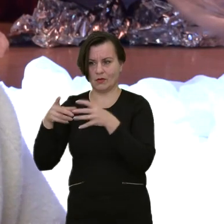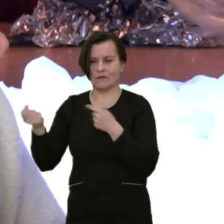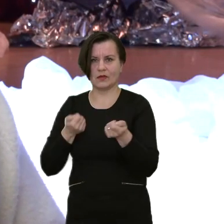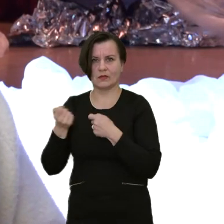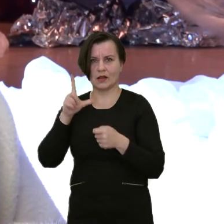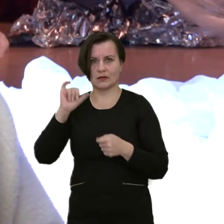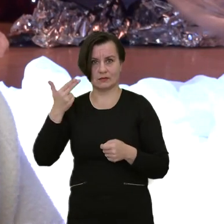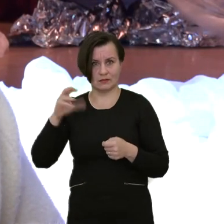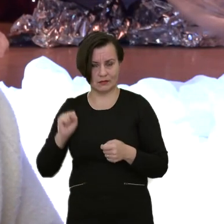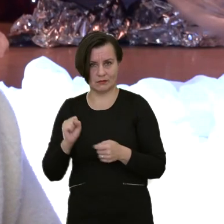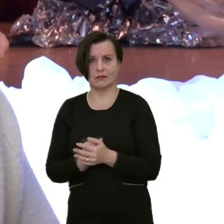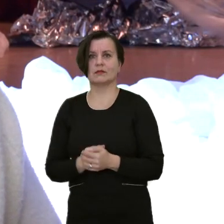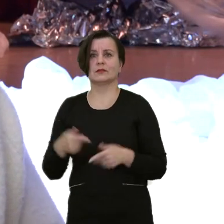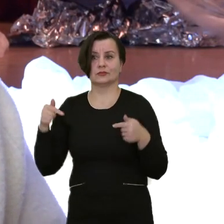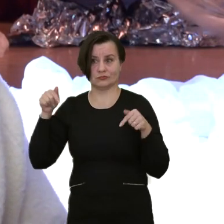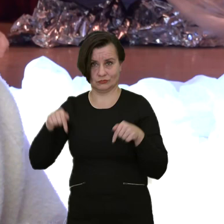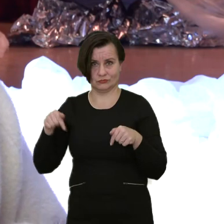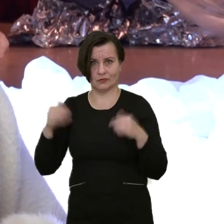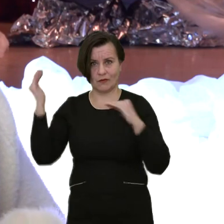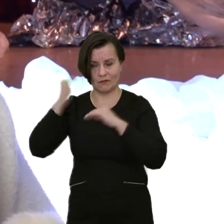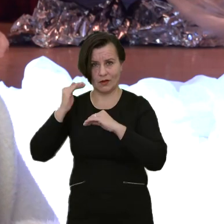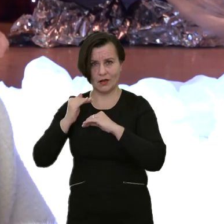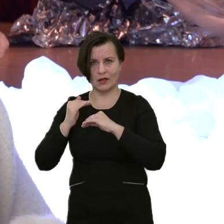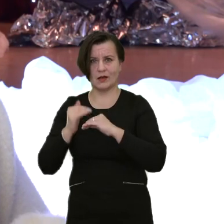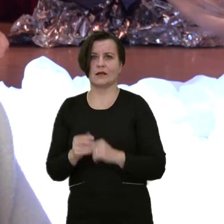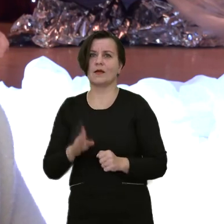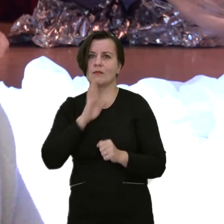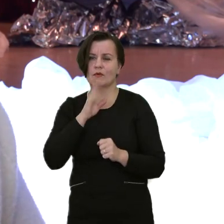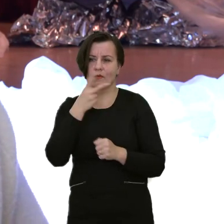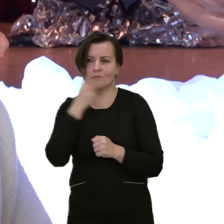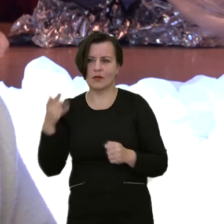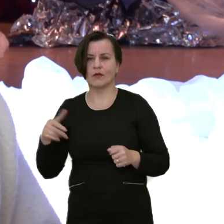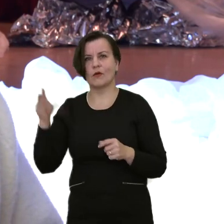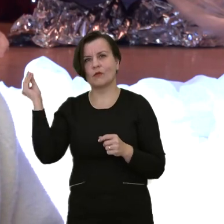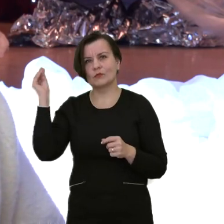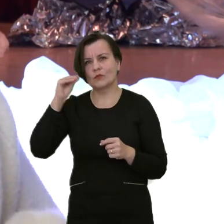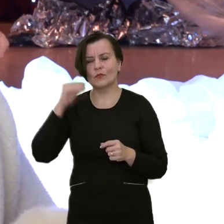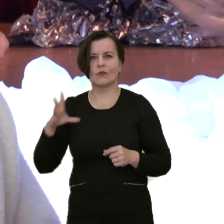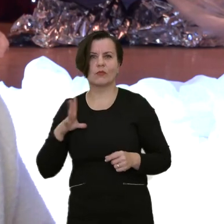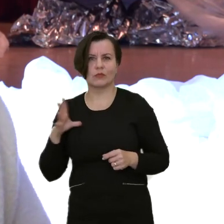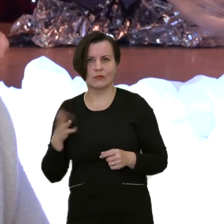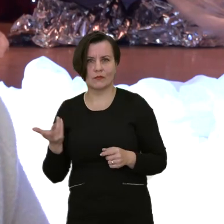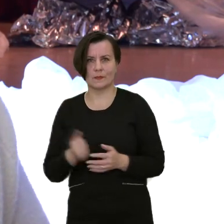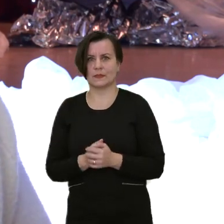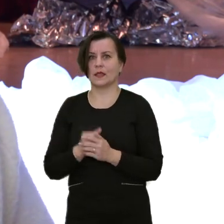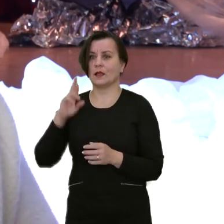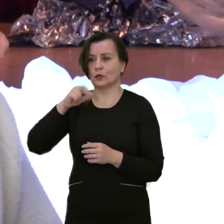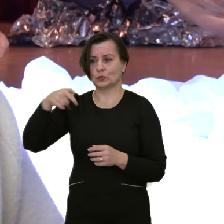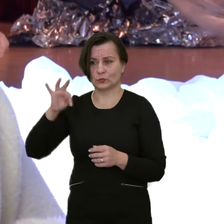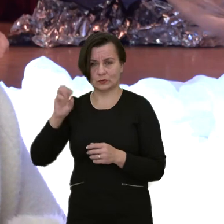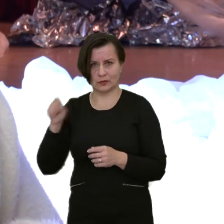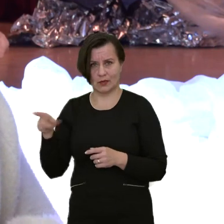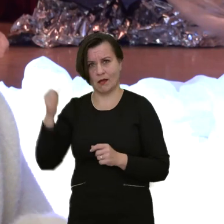kuriam vadovavo Lina Karpienė. Ir šį vakarą irgi merginos parodys, ką išmoko per tos